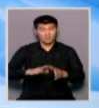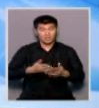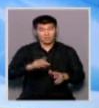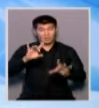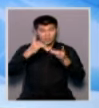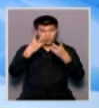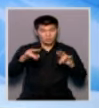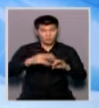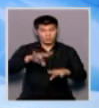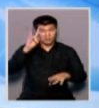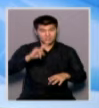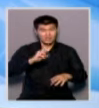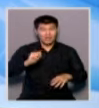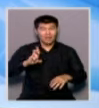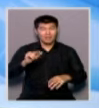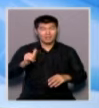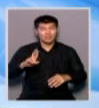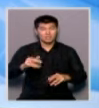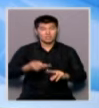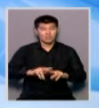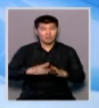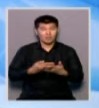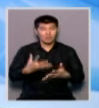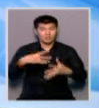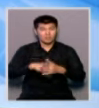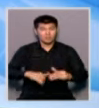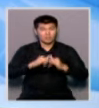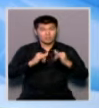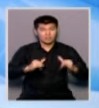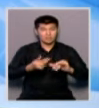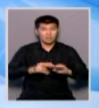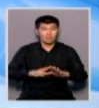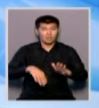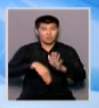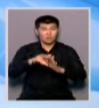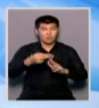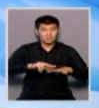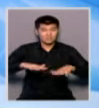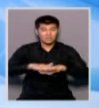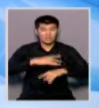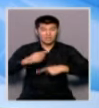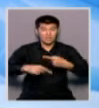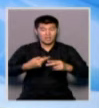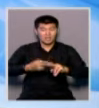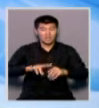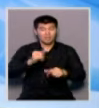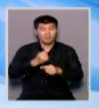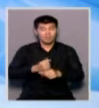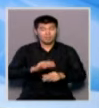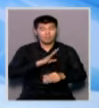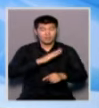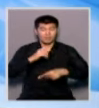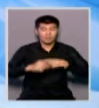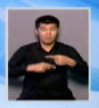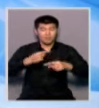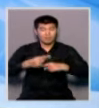культуры Республики Казахстан Абата Кенжегалиева. Он внес неоценимый вклад в популяризацию национальных традиций и обычаев, которые